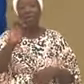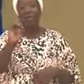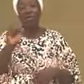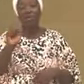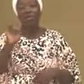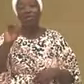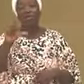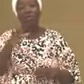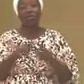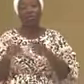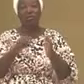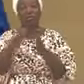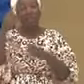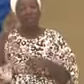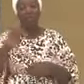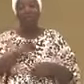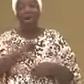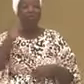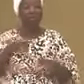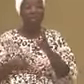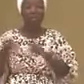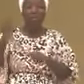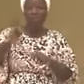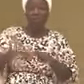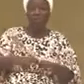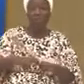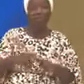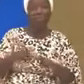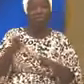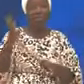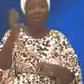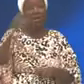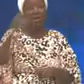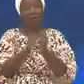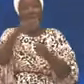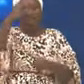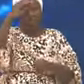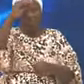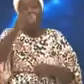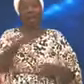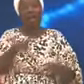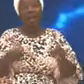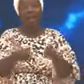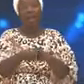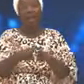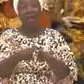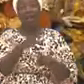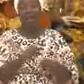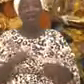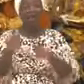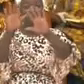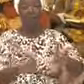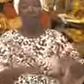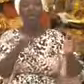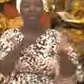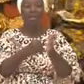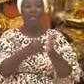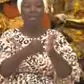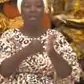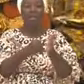multiplierais les hommes comment un troupeau et ce sera fair